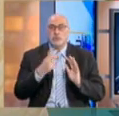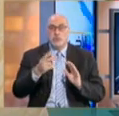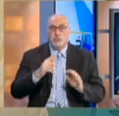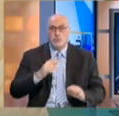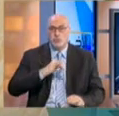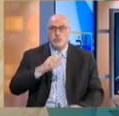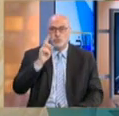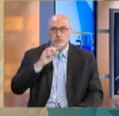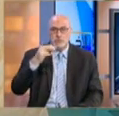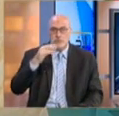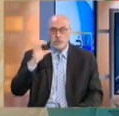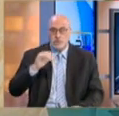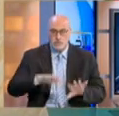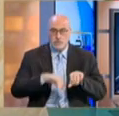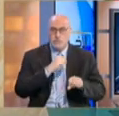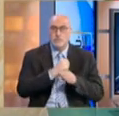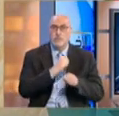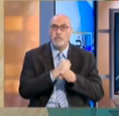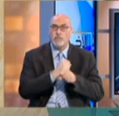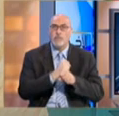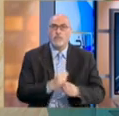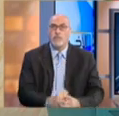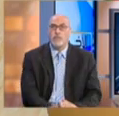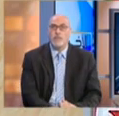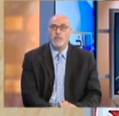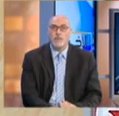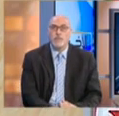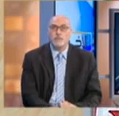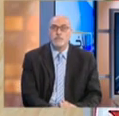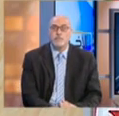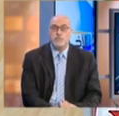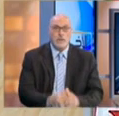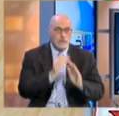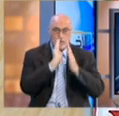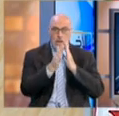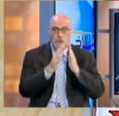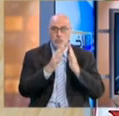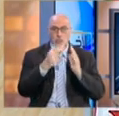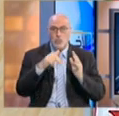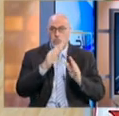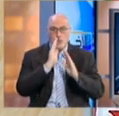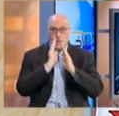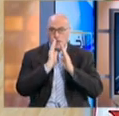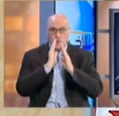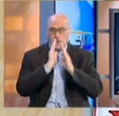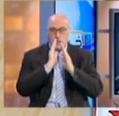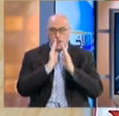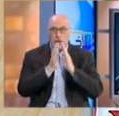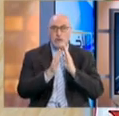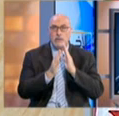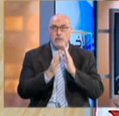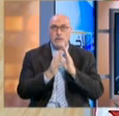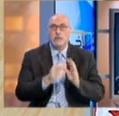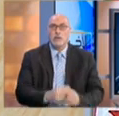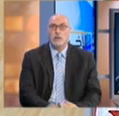أولا خلق مناصب الشغل بالمئات، مناصب الشغل مباشرة بالمئات، ومناصب الشغل غير مباشرة